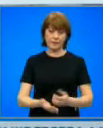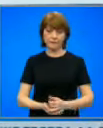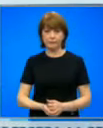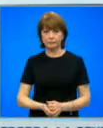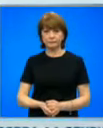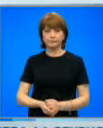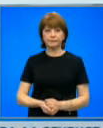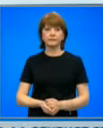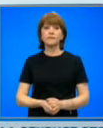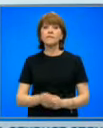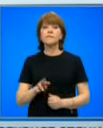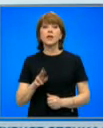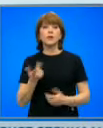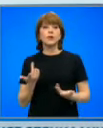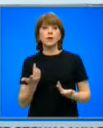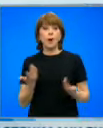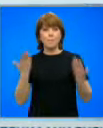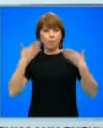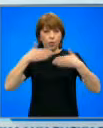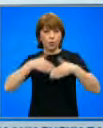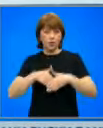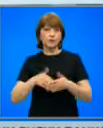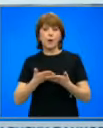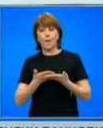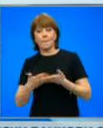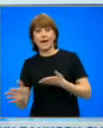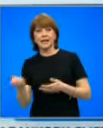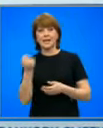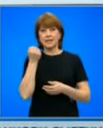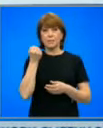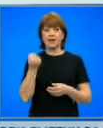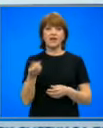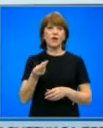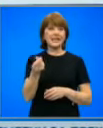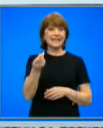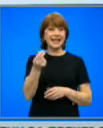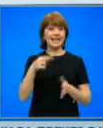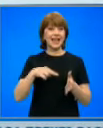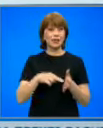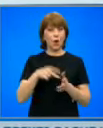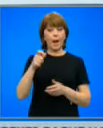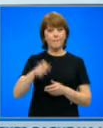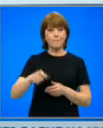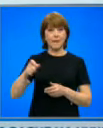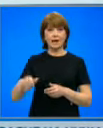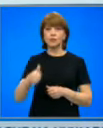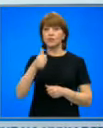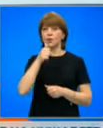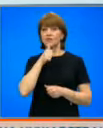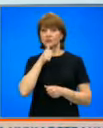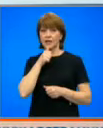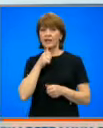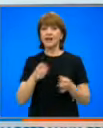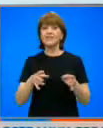шпиони в ДАНС. И другата голяма новина днес. В полунощ отпада мораториумът върху цените на тока, парното и водата за бита.